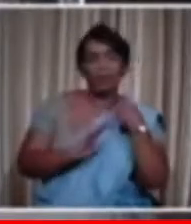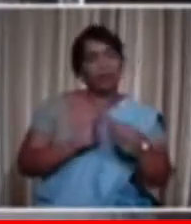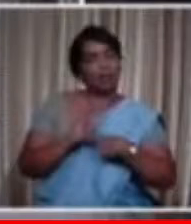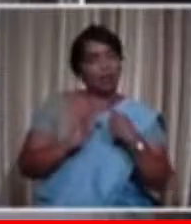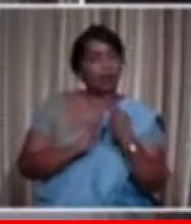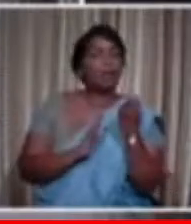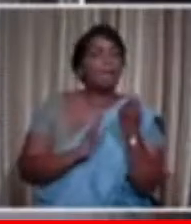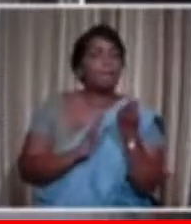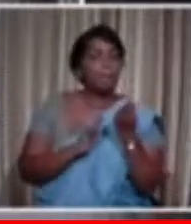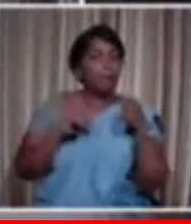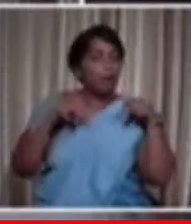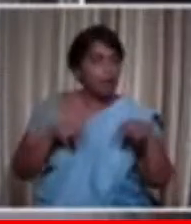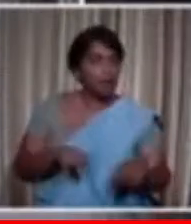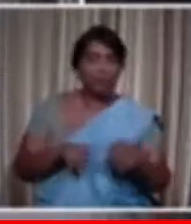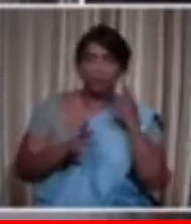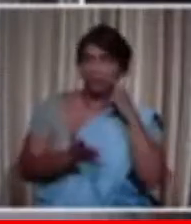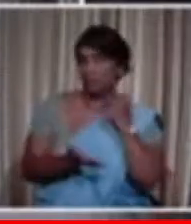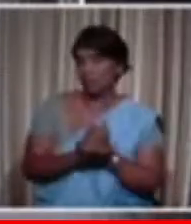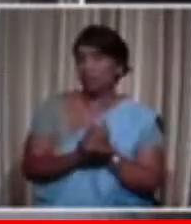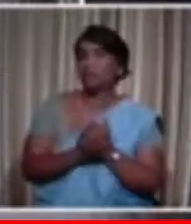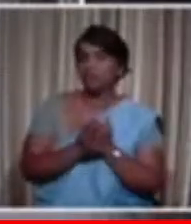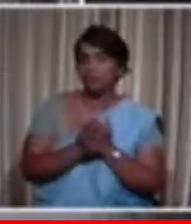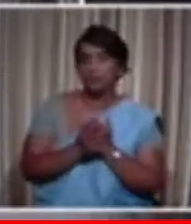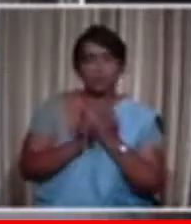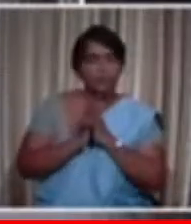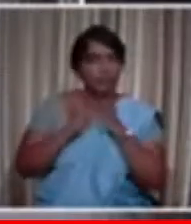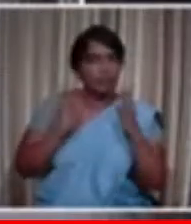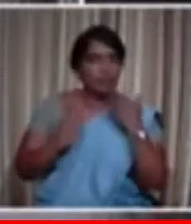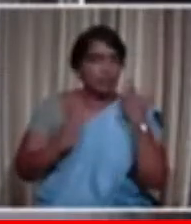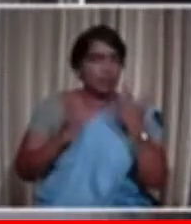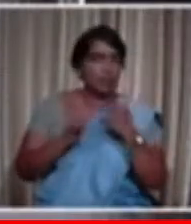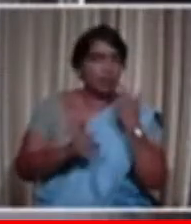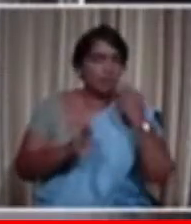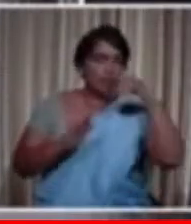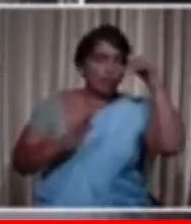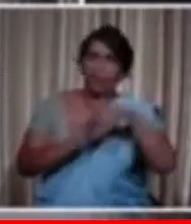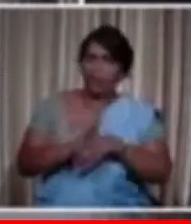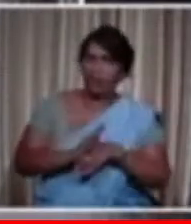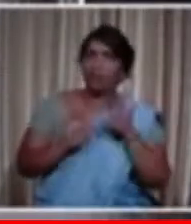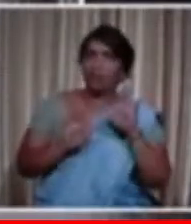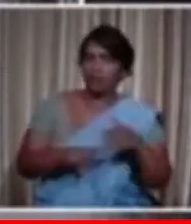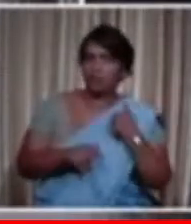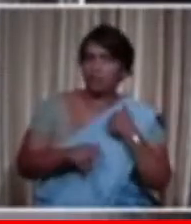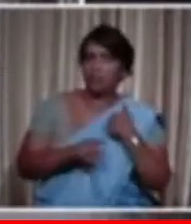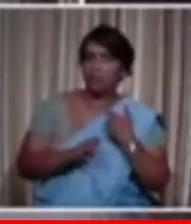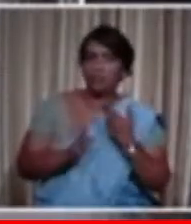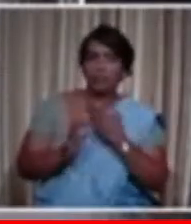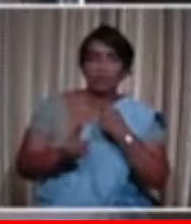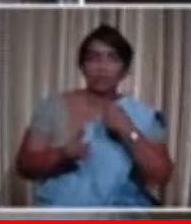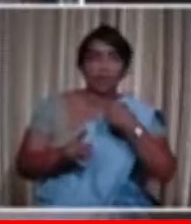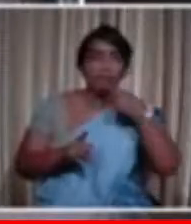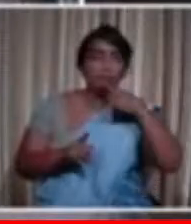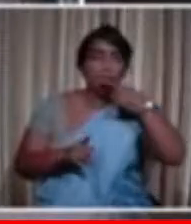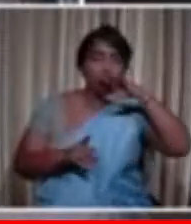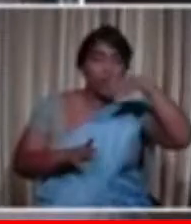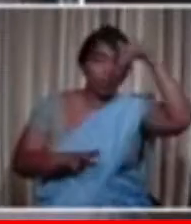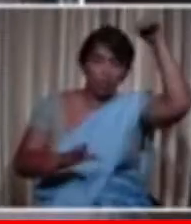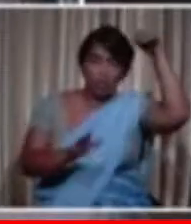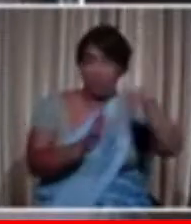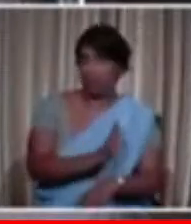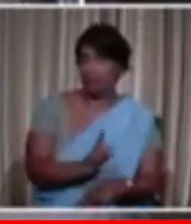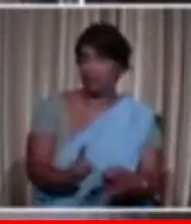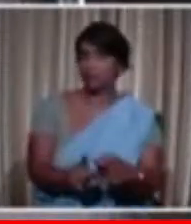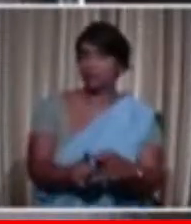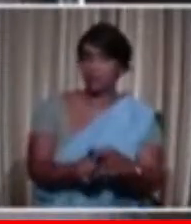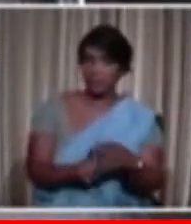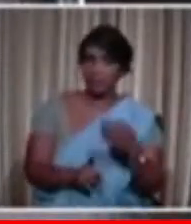ලංකාවේ ආර්ථිකයේ අද තිබෙන ඉතාමත්ම ගැඹුරු ආගාධය මට හිතෙනවා මේක මරියානා ආගාධයටත් වඩා යටින්ද තියෙන්නේ කියලා සමහර